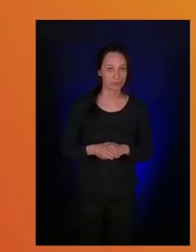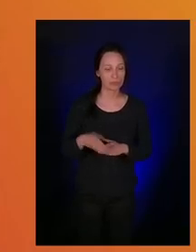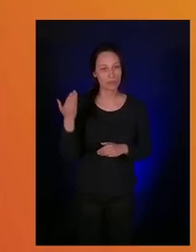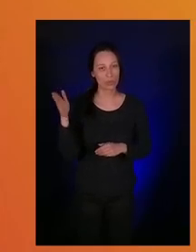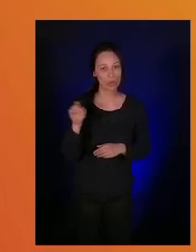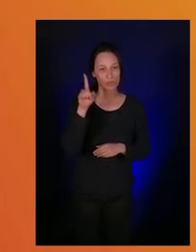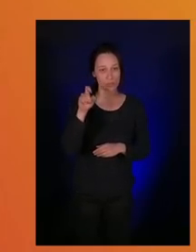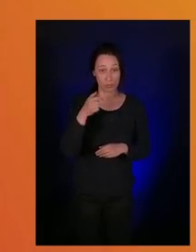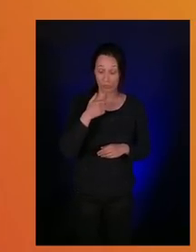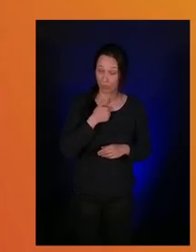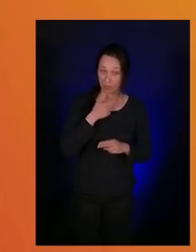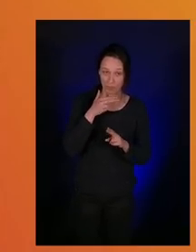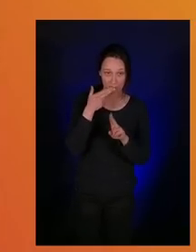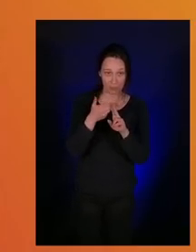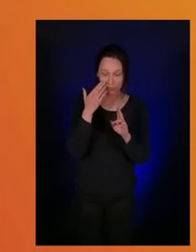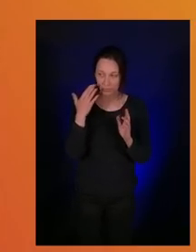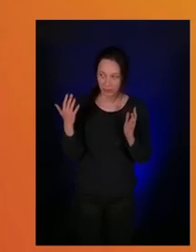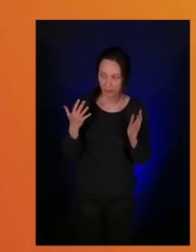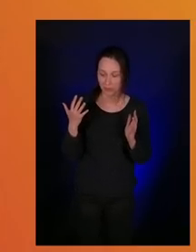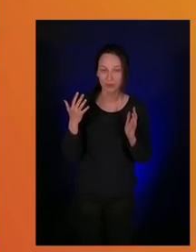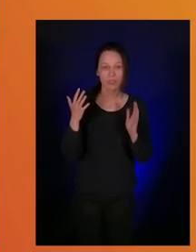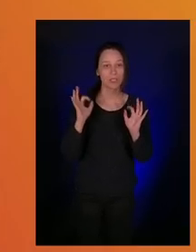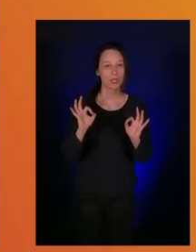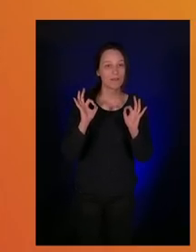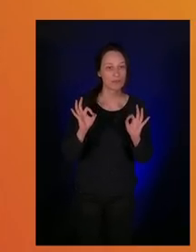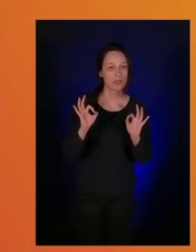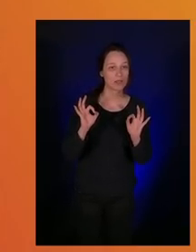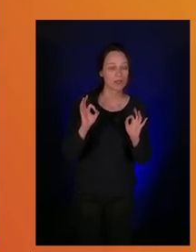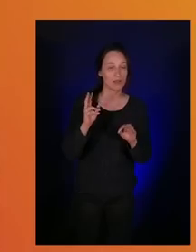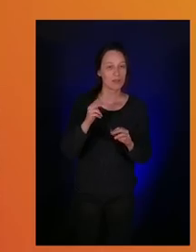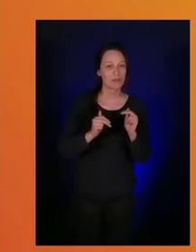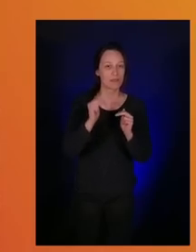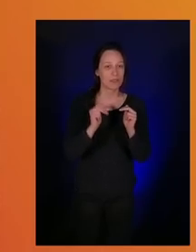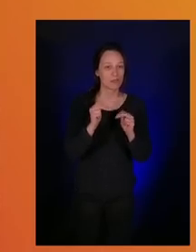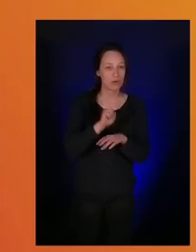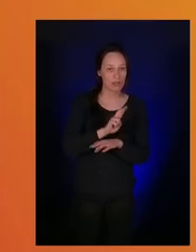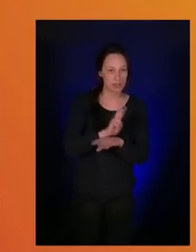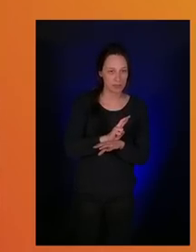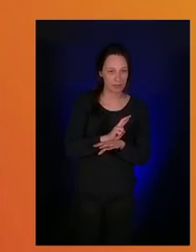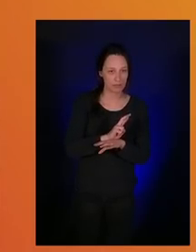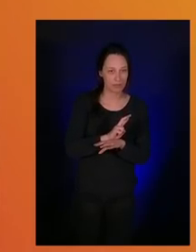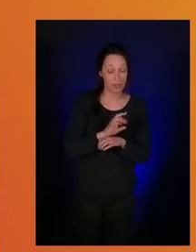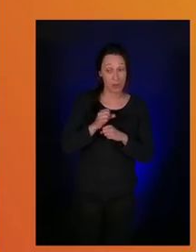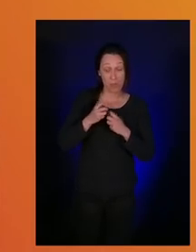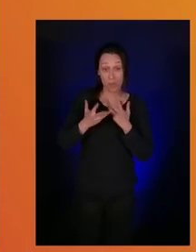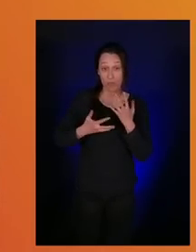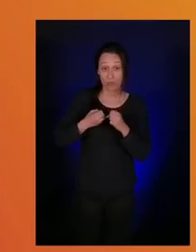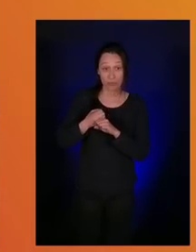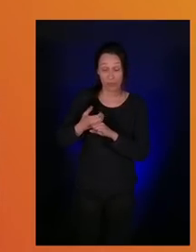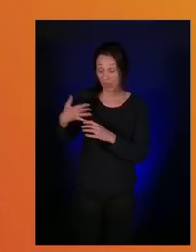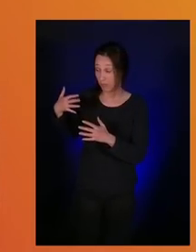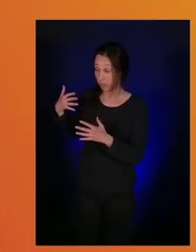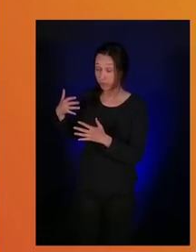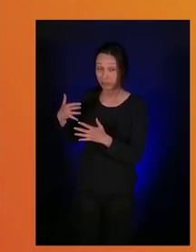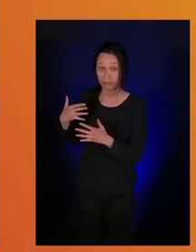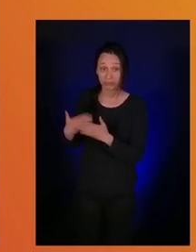je peux me permettre, sur la question du niveau des réserves. Depuis de nombreuses années, partout, que ce soit dans les